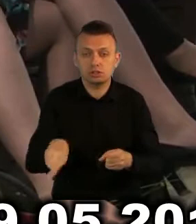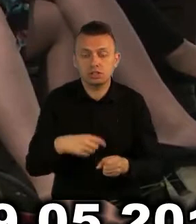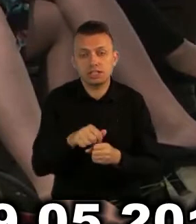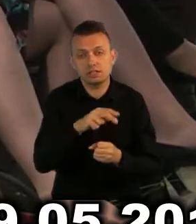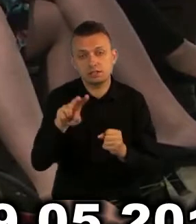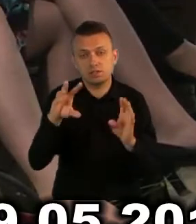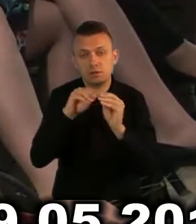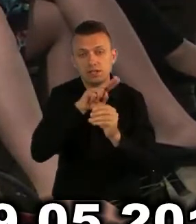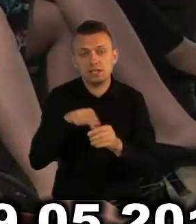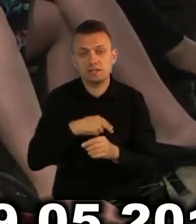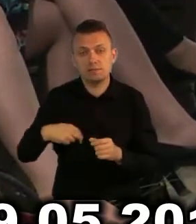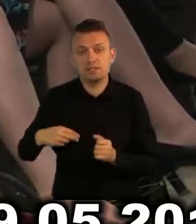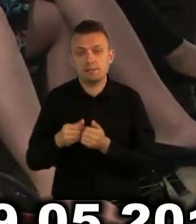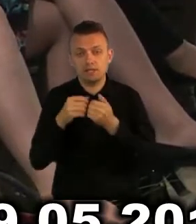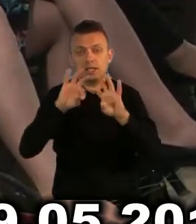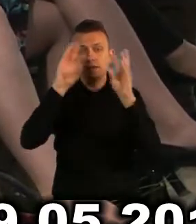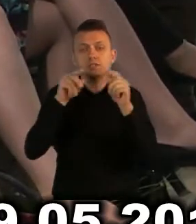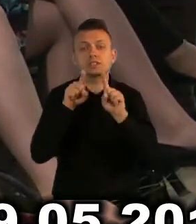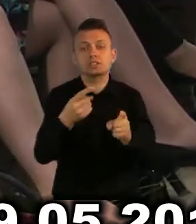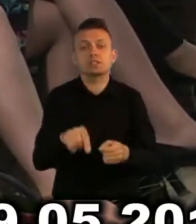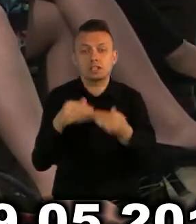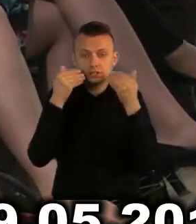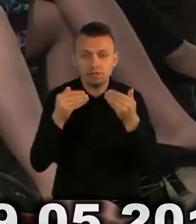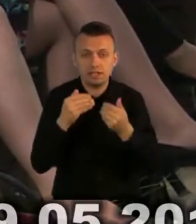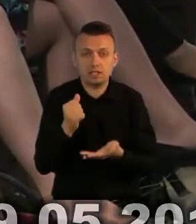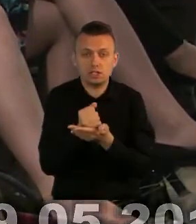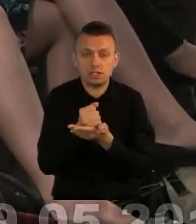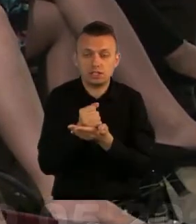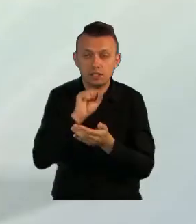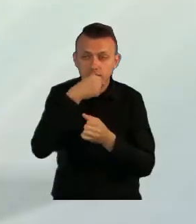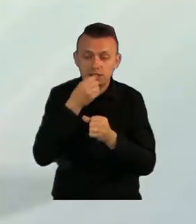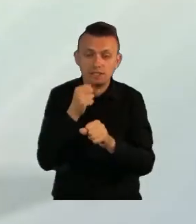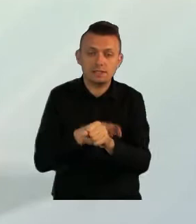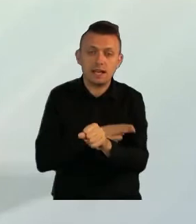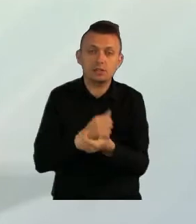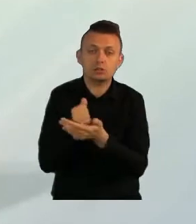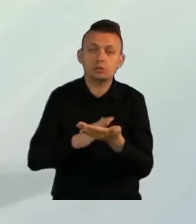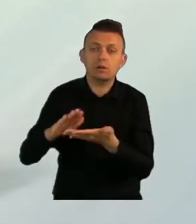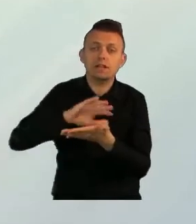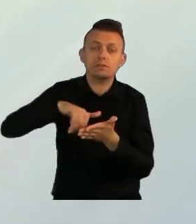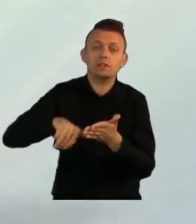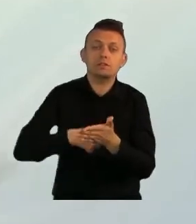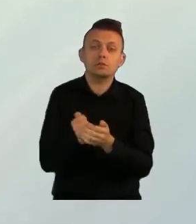dzięki wsparciu Starostwa Powiatowego w Kutnie i pod honorowym patronatem Starostwie Kutnowskiego.